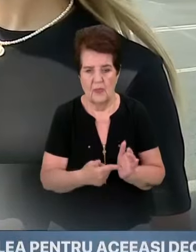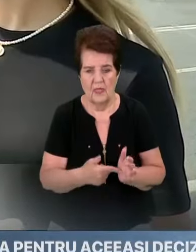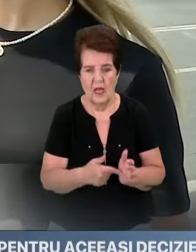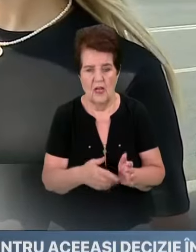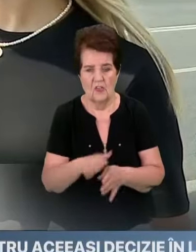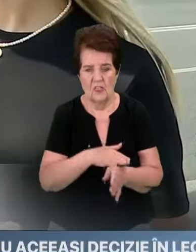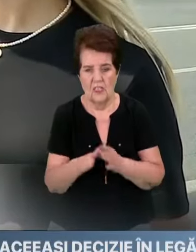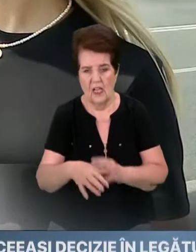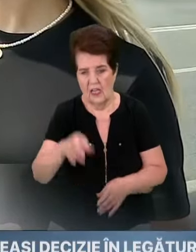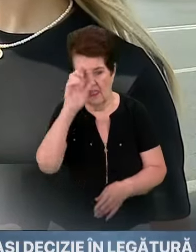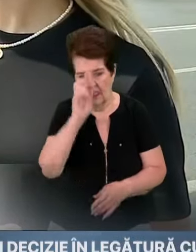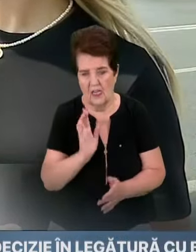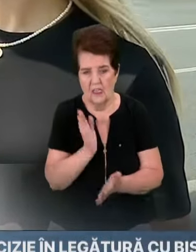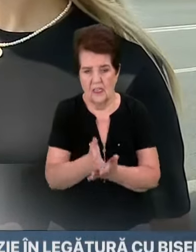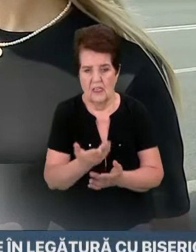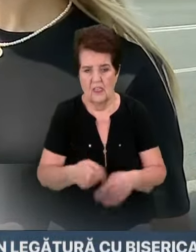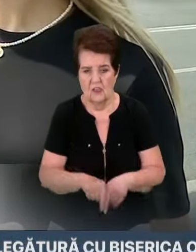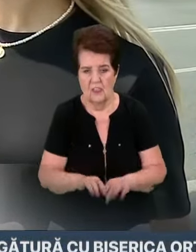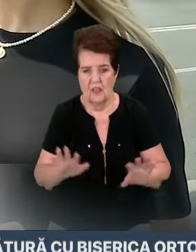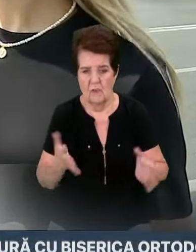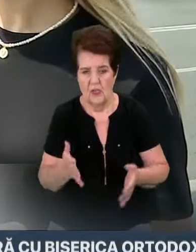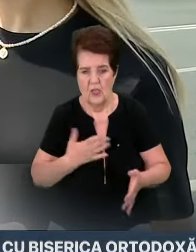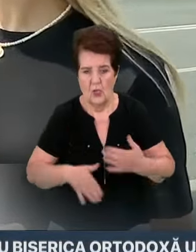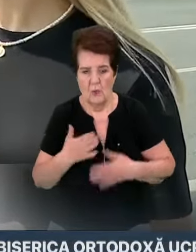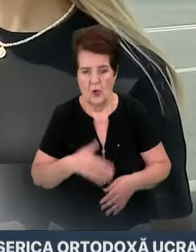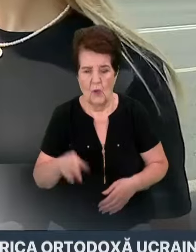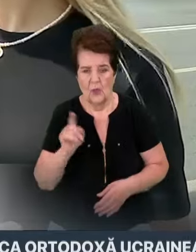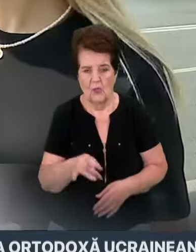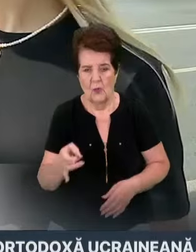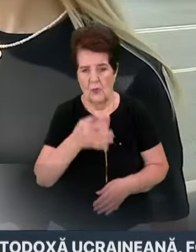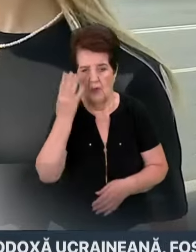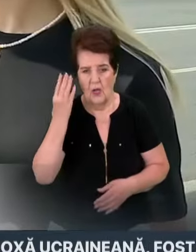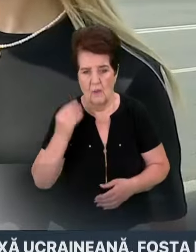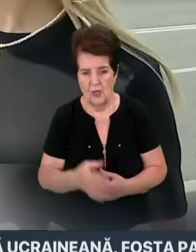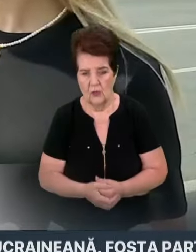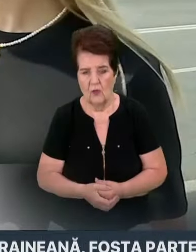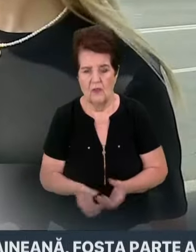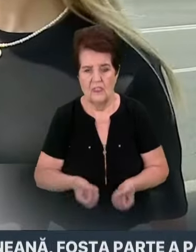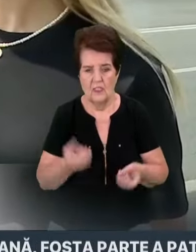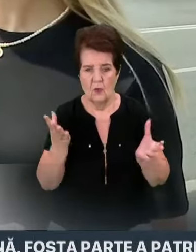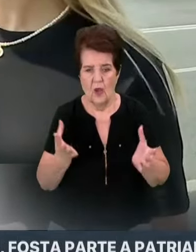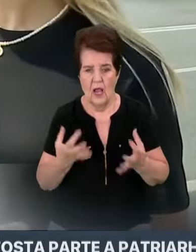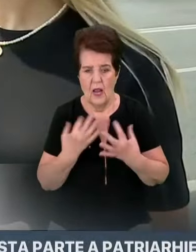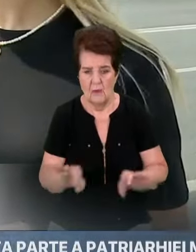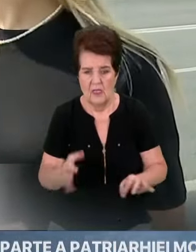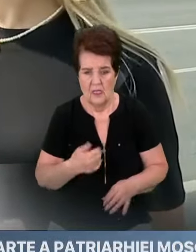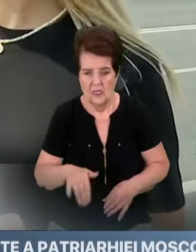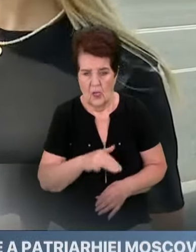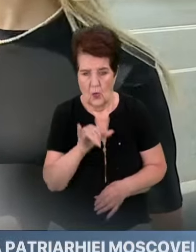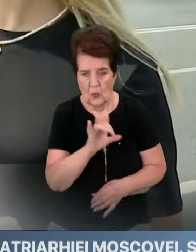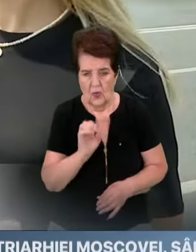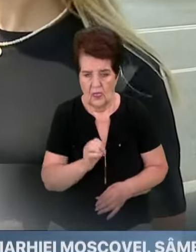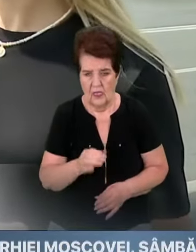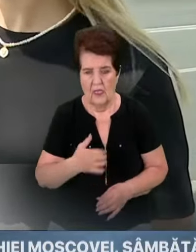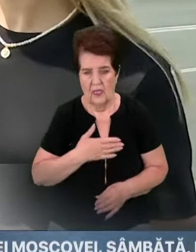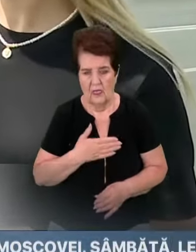vor urmări indirect aceste evenimente să se bucură pentru Republica Moldova, pentru că este o zi a libertății noastre, o zi a demnității